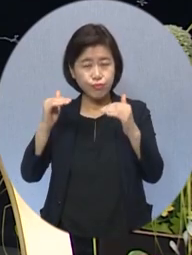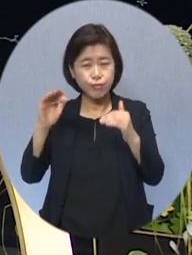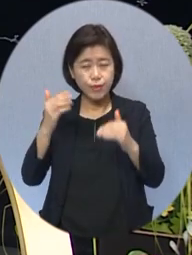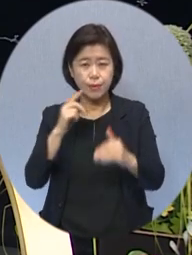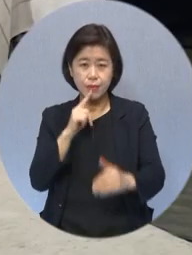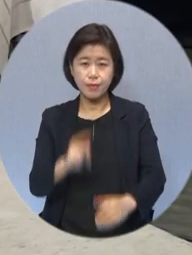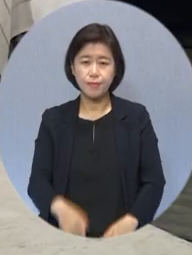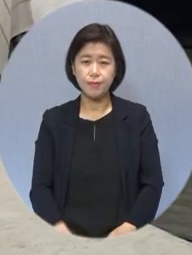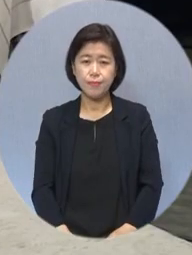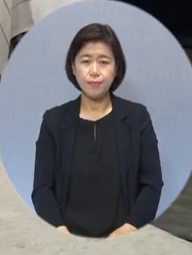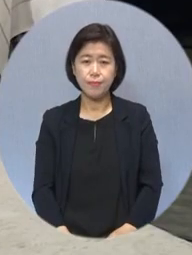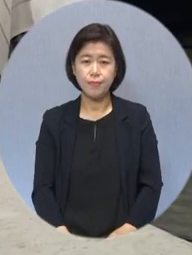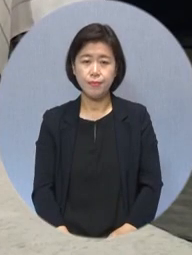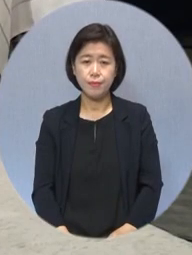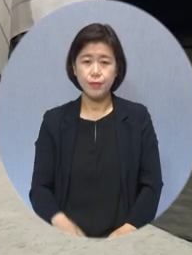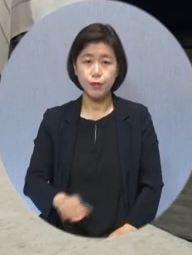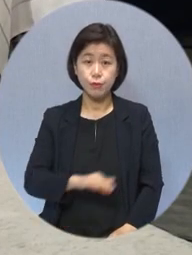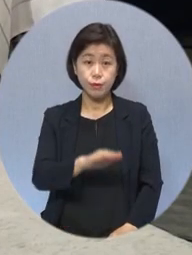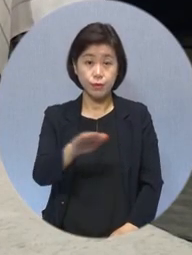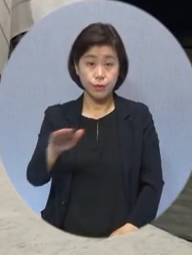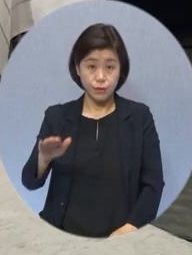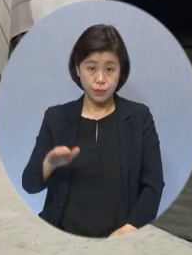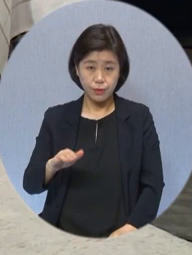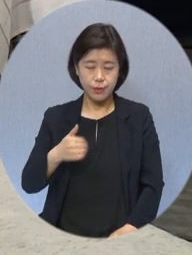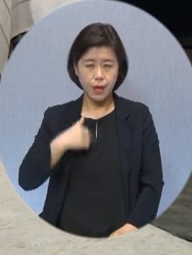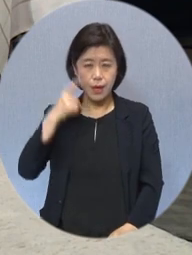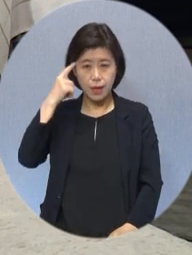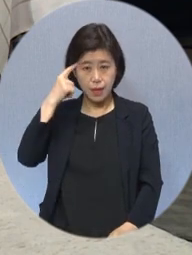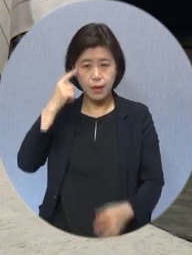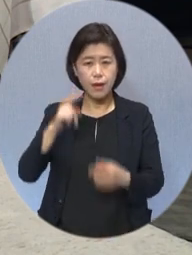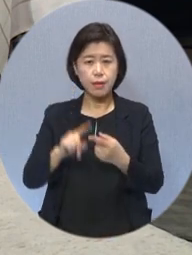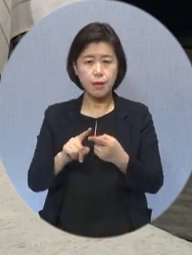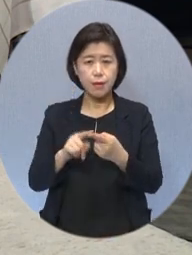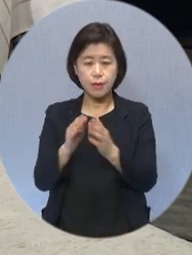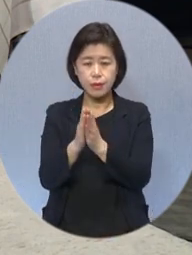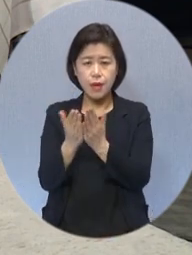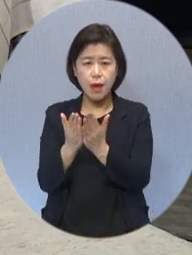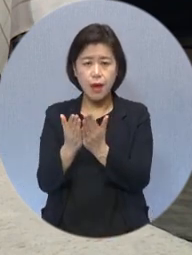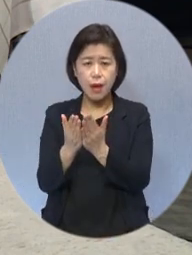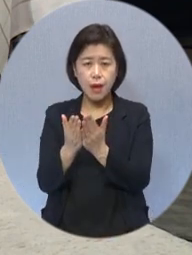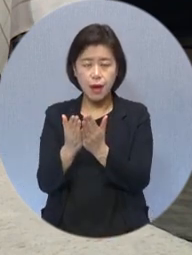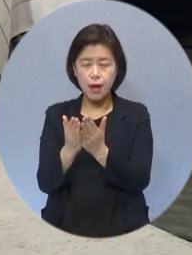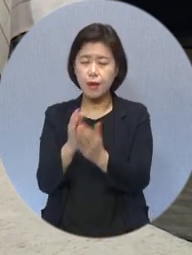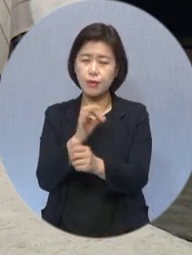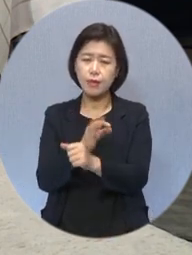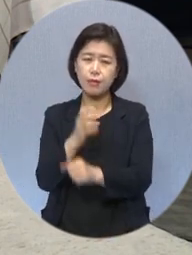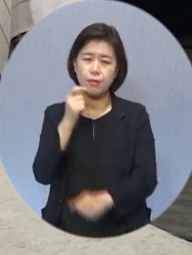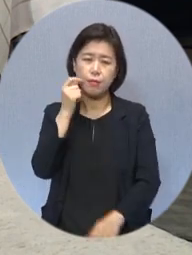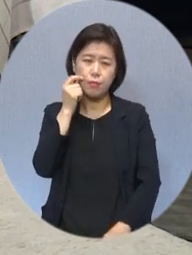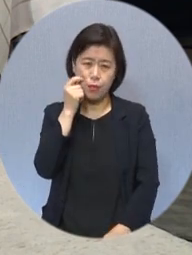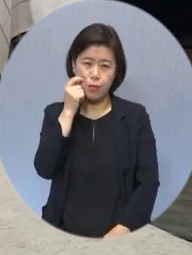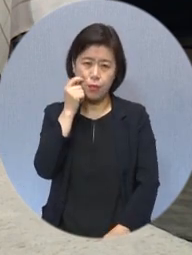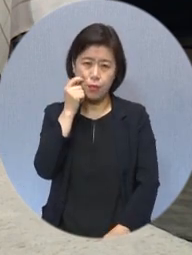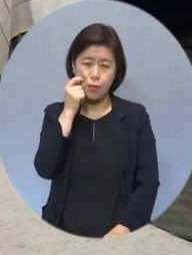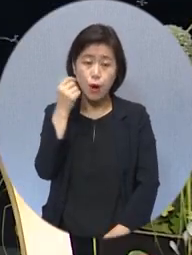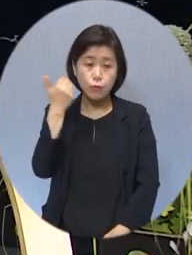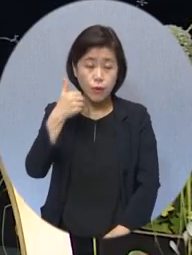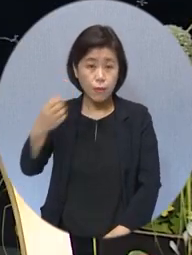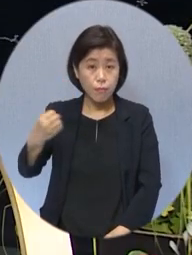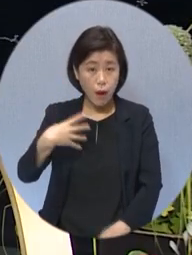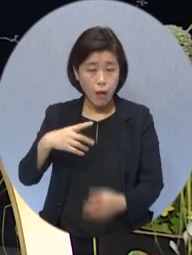믿으시겠습니까? 우리는 언제부터 내 의지로 책 한 권 고르지 못하는 수동형 인간이